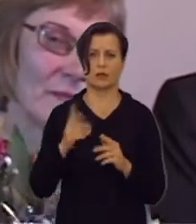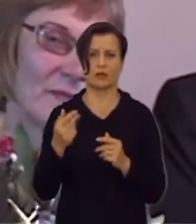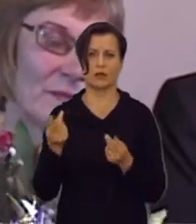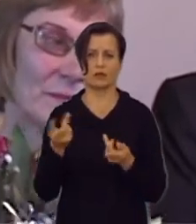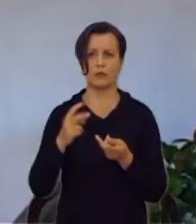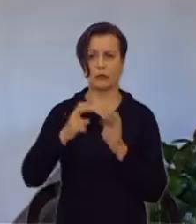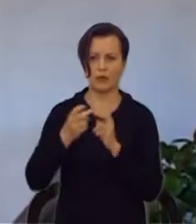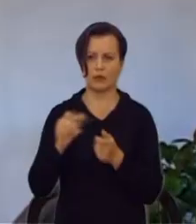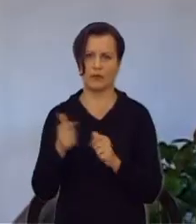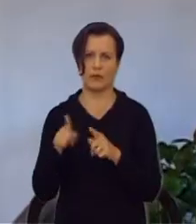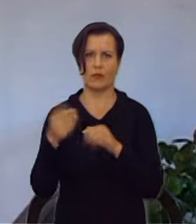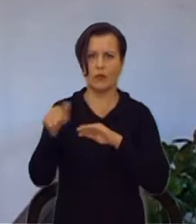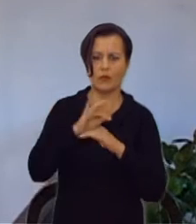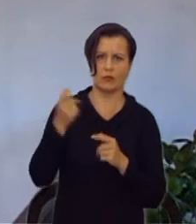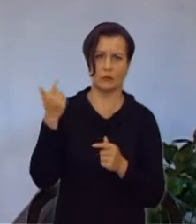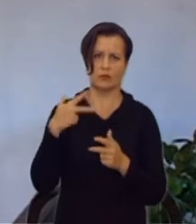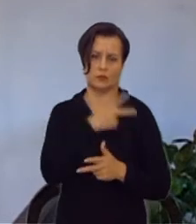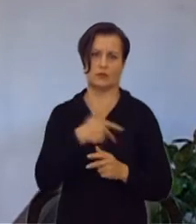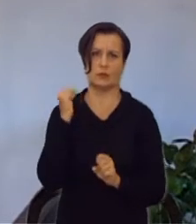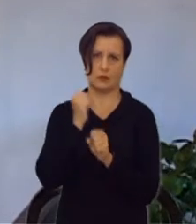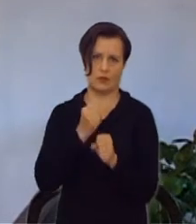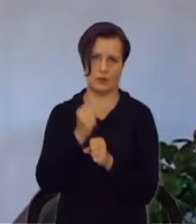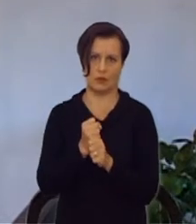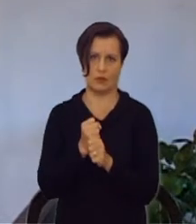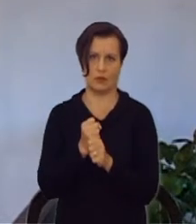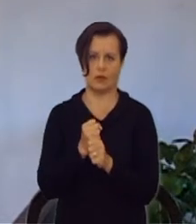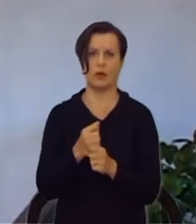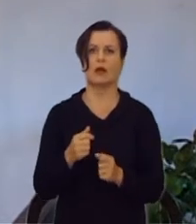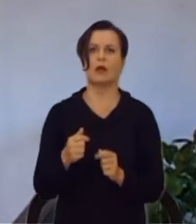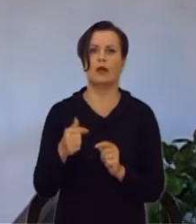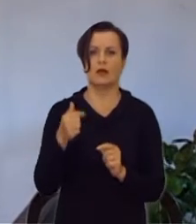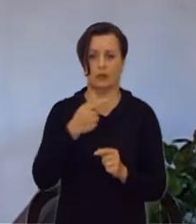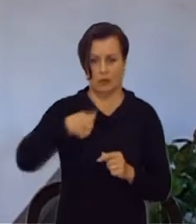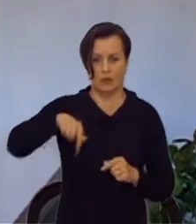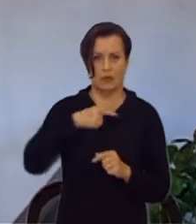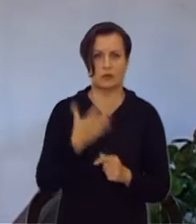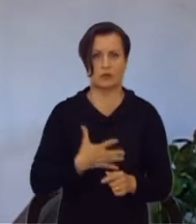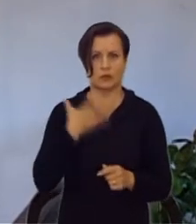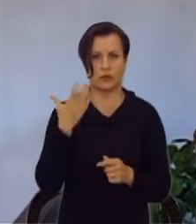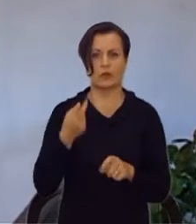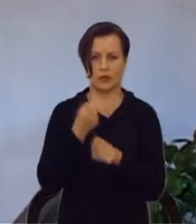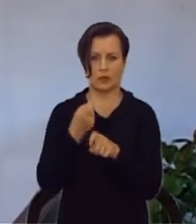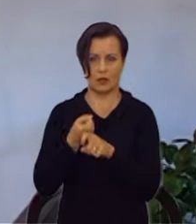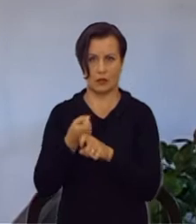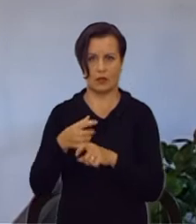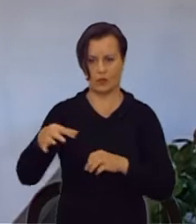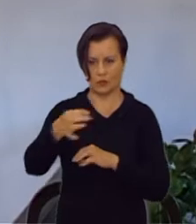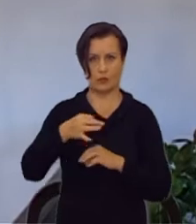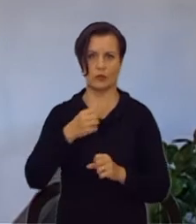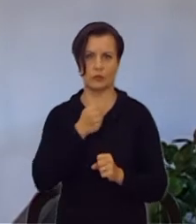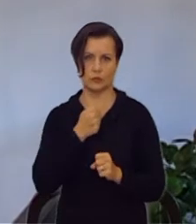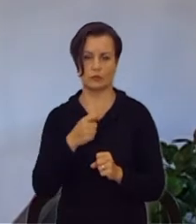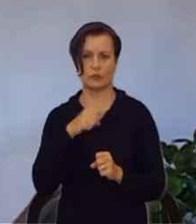tas bėdas turi mūsų socialiniai darbuotojai. Tikrai džiaugiuosi, kad mes Kėdainių rajone savivaldybėje turim tikrai daug